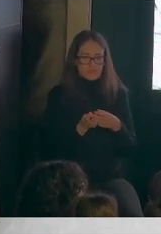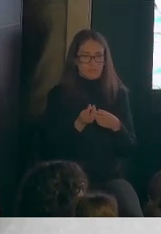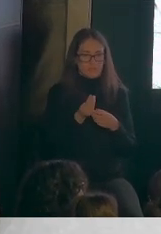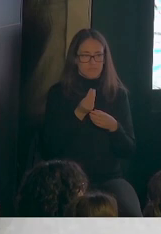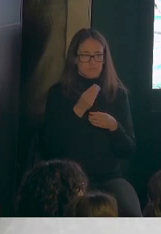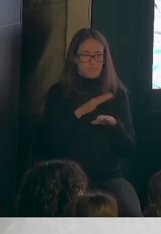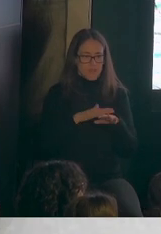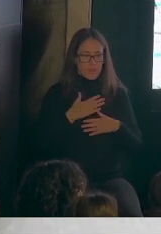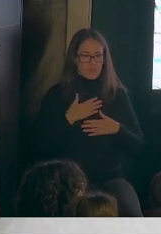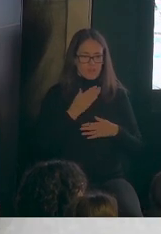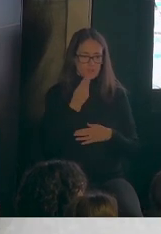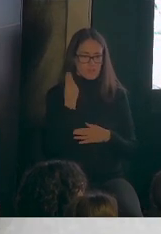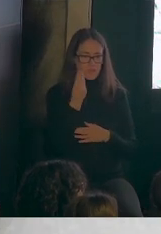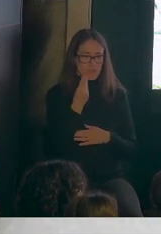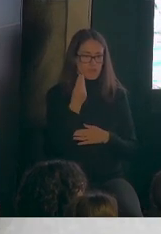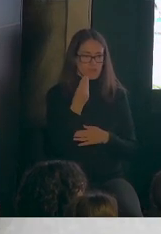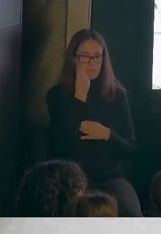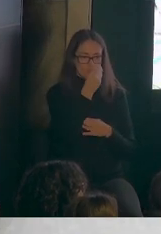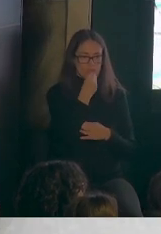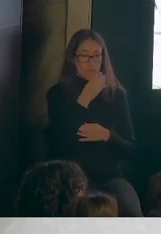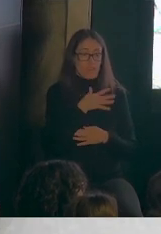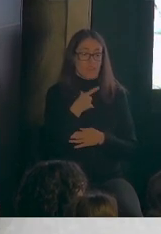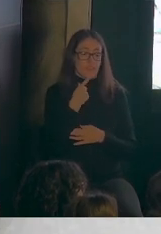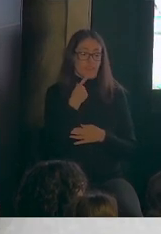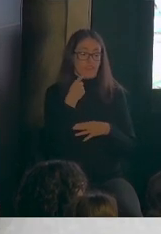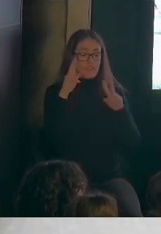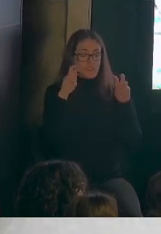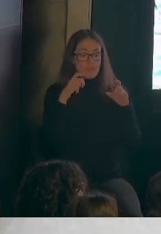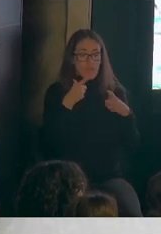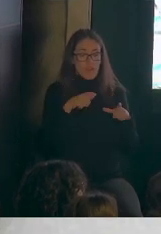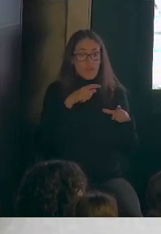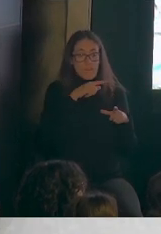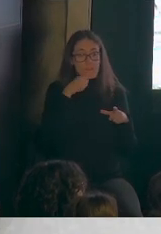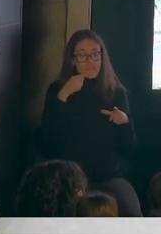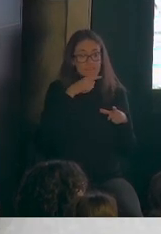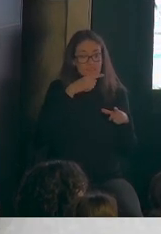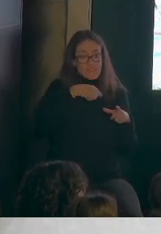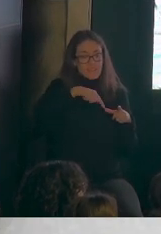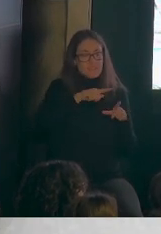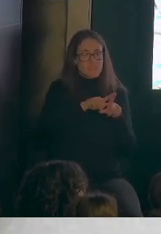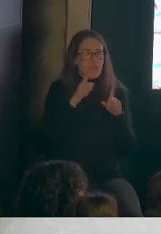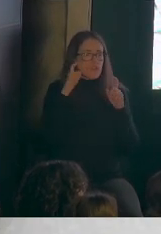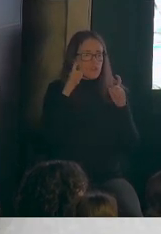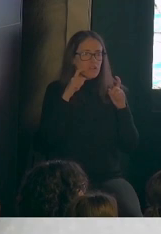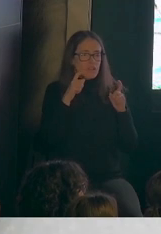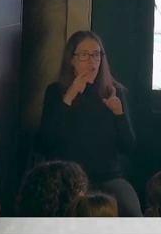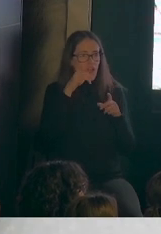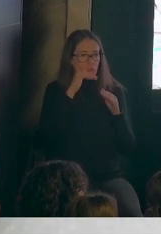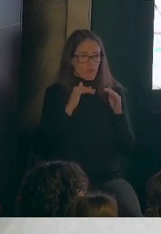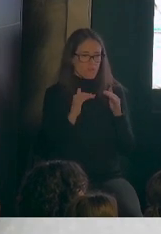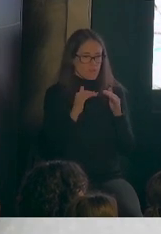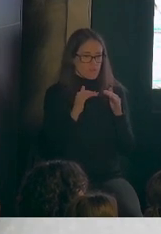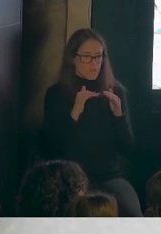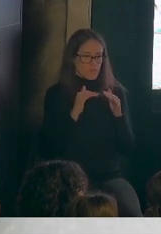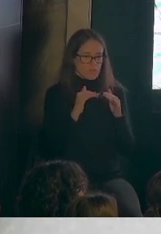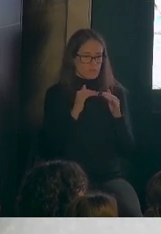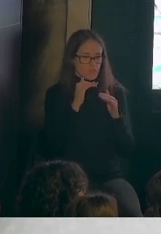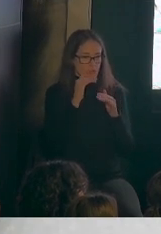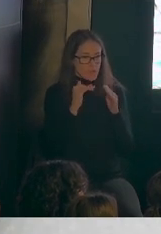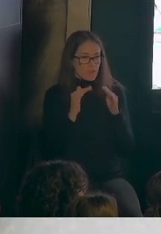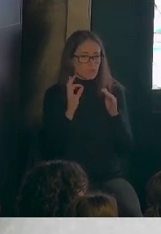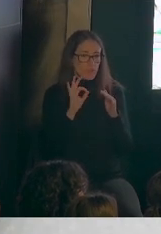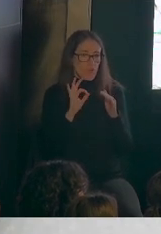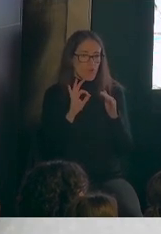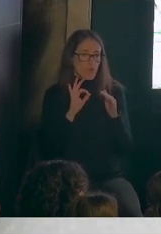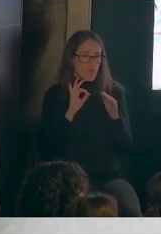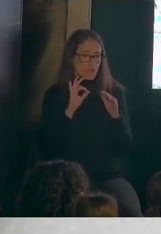En el cas de la pastisseria, doncs, utilitzar menys sucres. Intento utilitzar menys sucres o inclús reduir-los